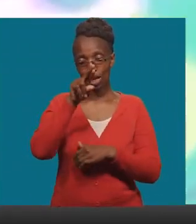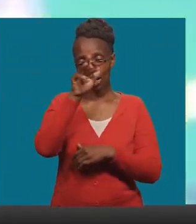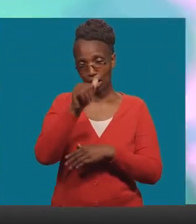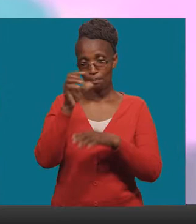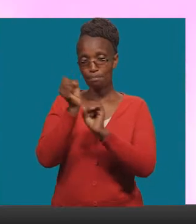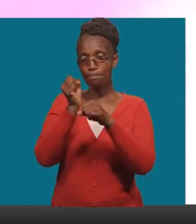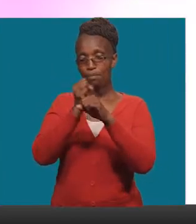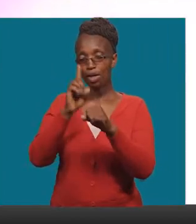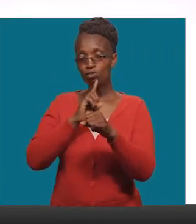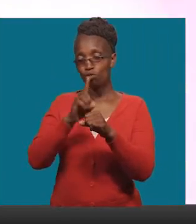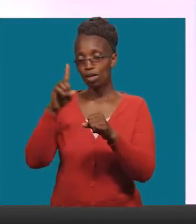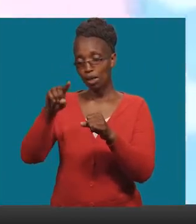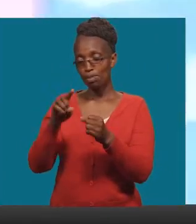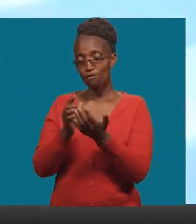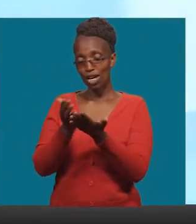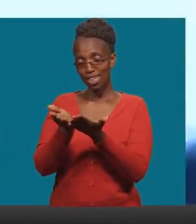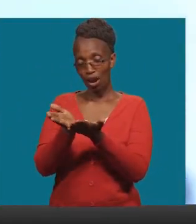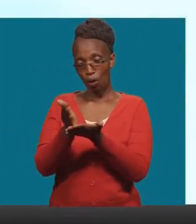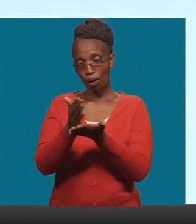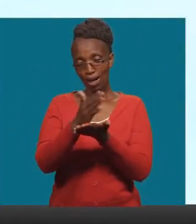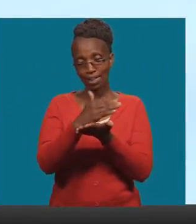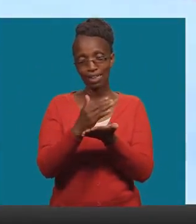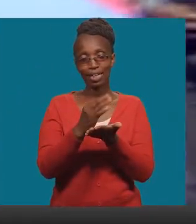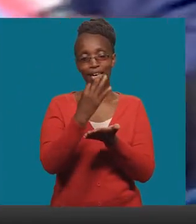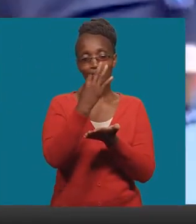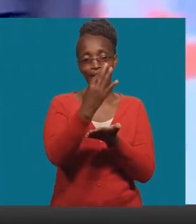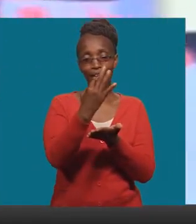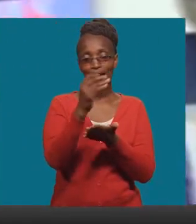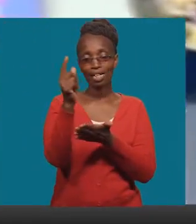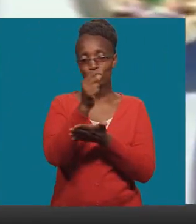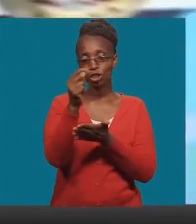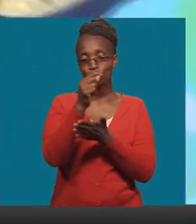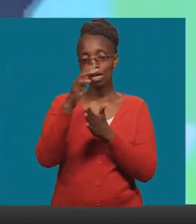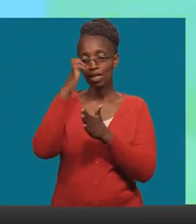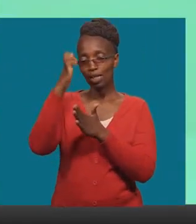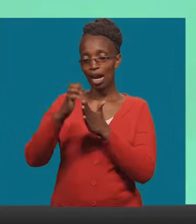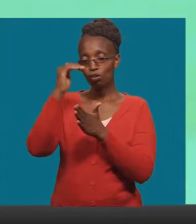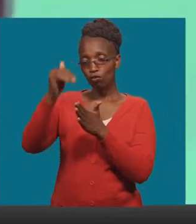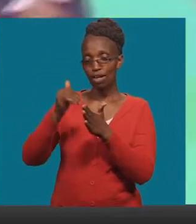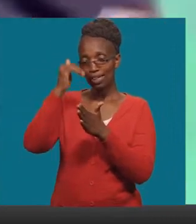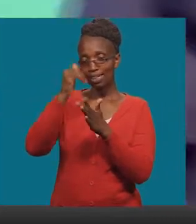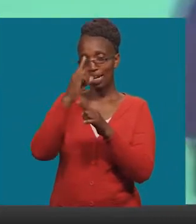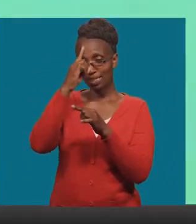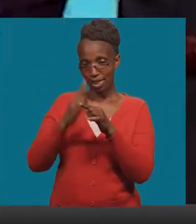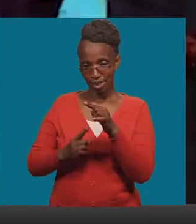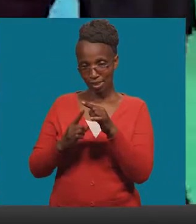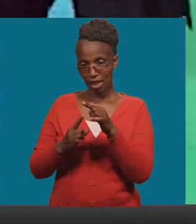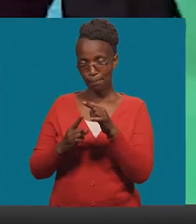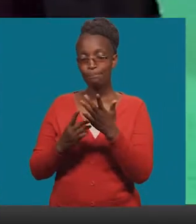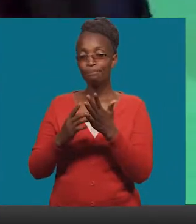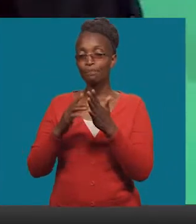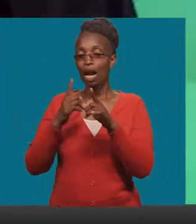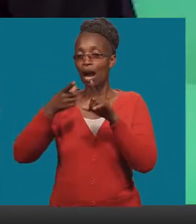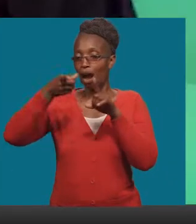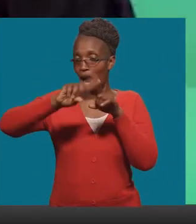changamoto halmashauri ya KRA kuhakikisha wanakusanya ushuru wa trilioni 3 katika mwisho wa mwaka ujao